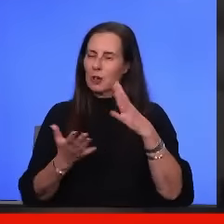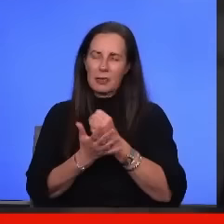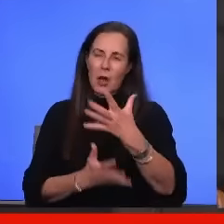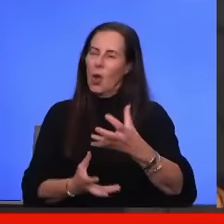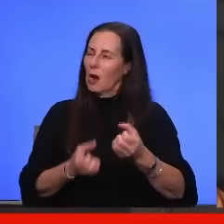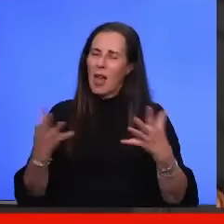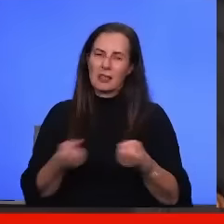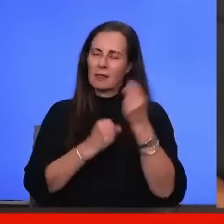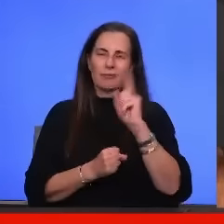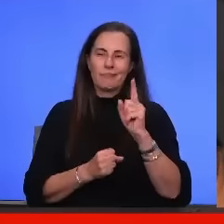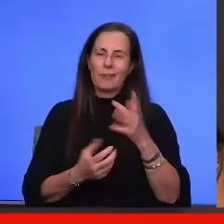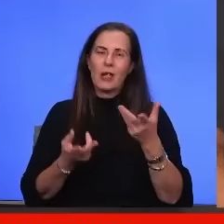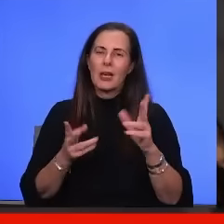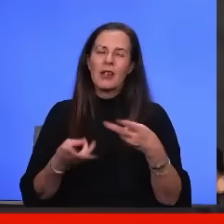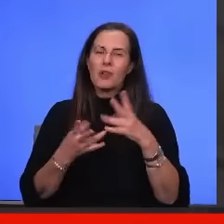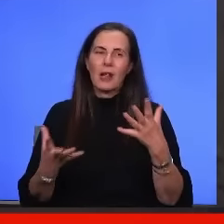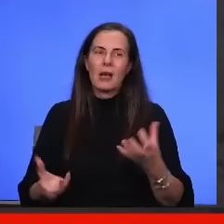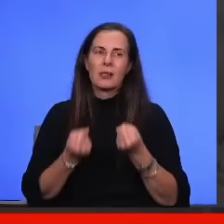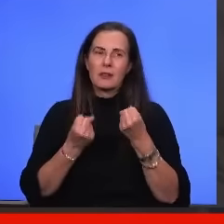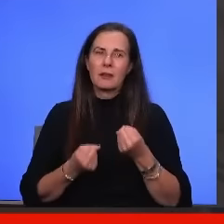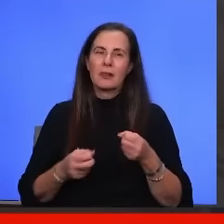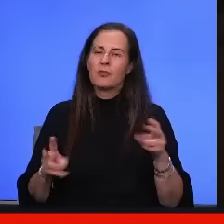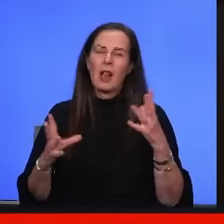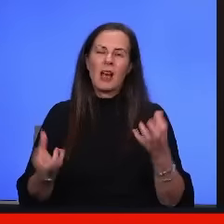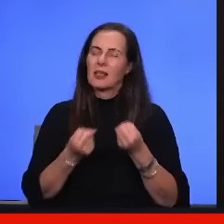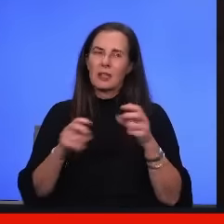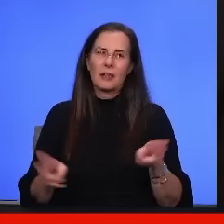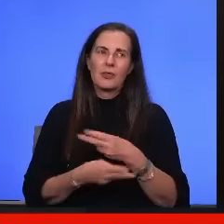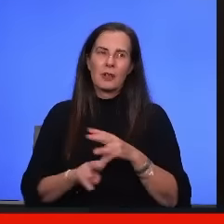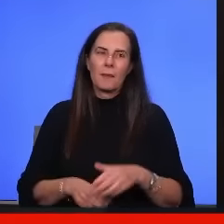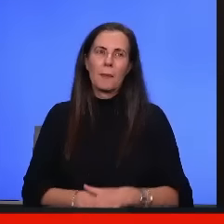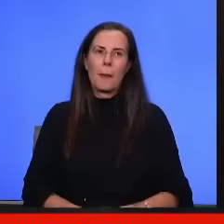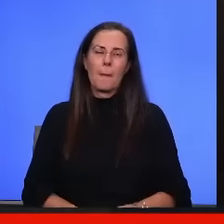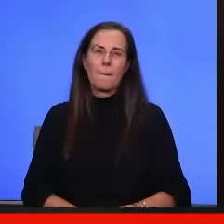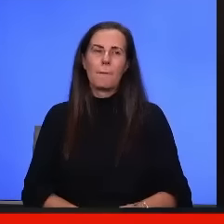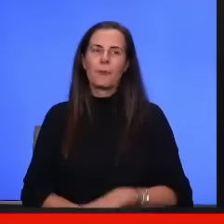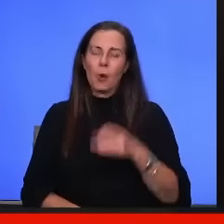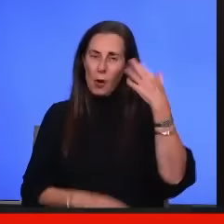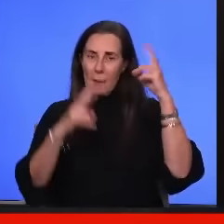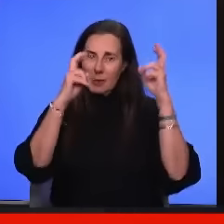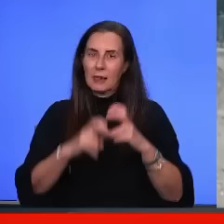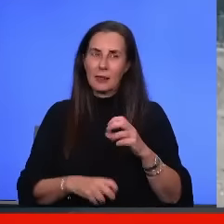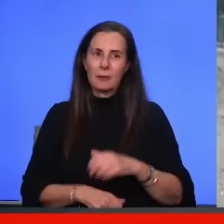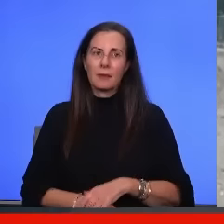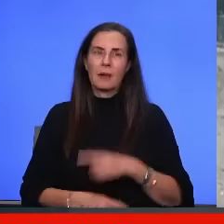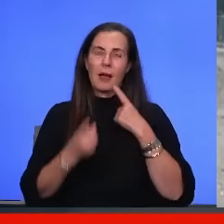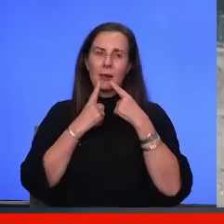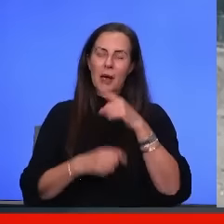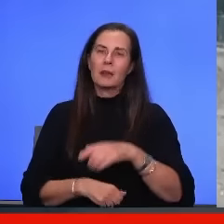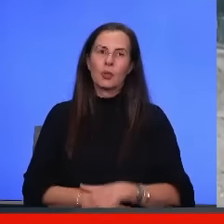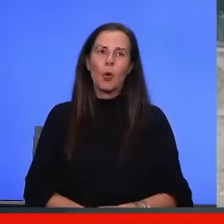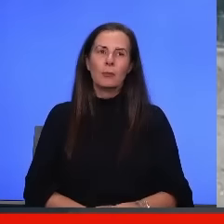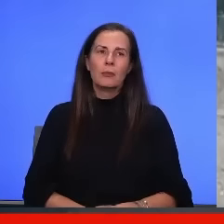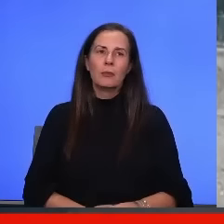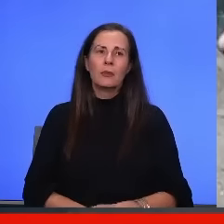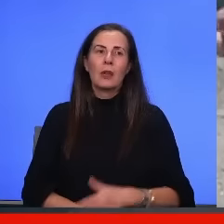לא היה פה אופציות. לא היה אופציות? הוא היה בצנחנים? נכון. דיברתי איתו. בסרטון,